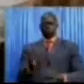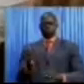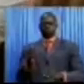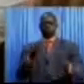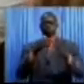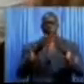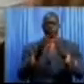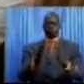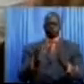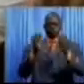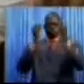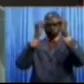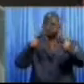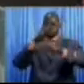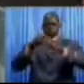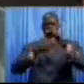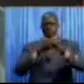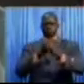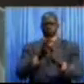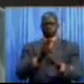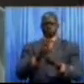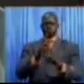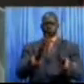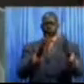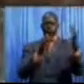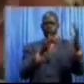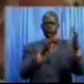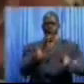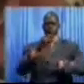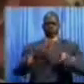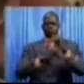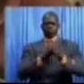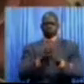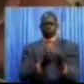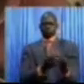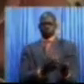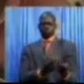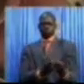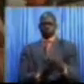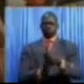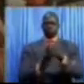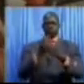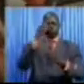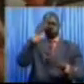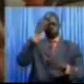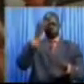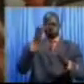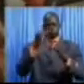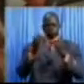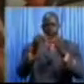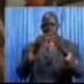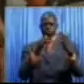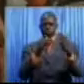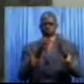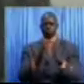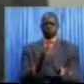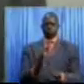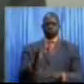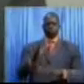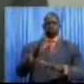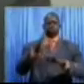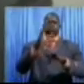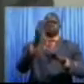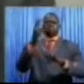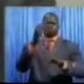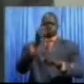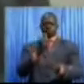de l'Institut national des hautes études internationales attendent de soutenir leur mémoire de fin de cycle. Un couronnement de 2 années